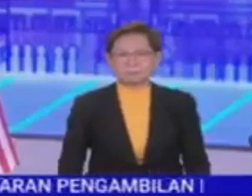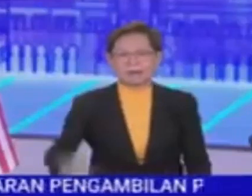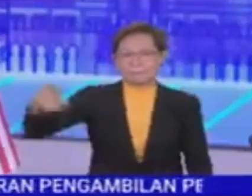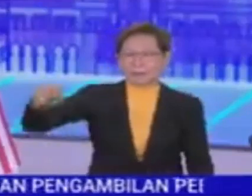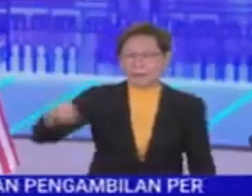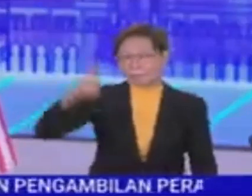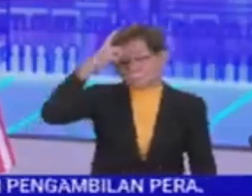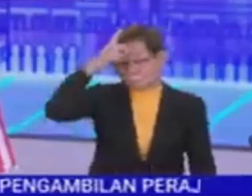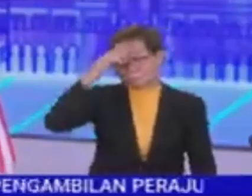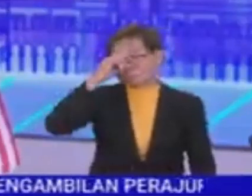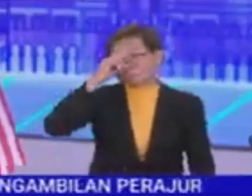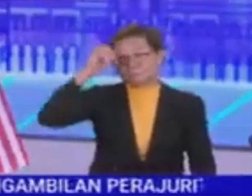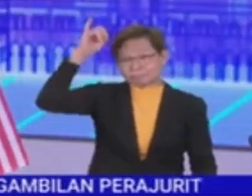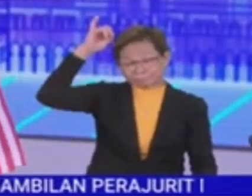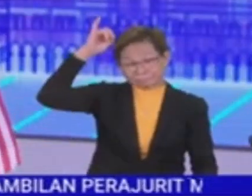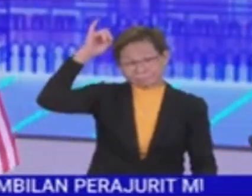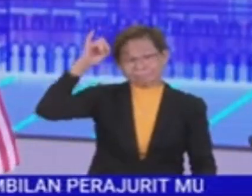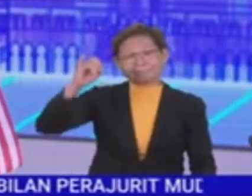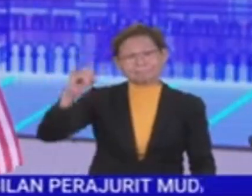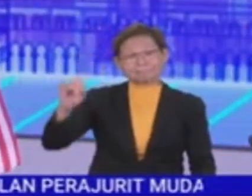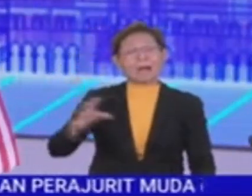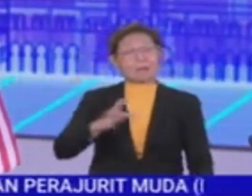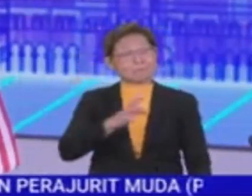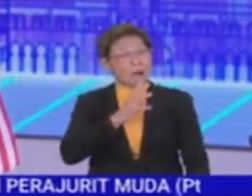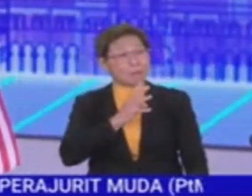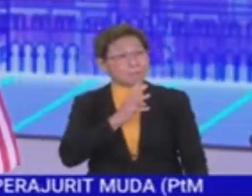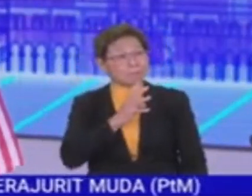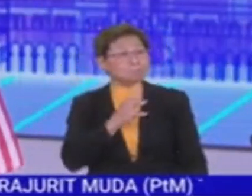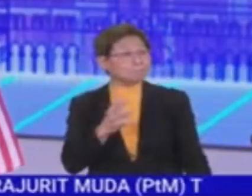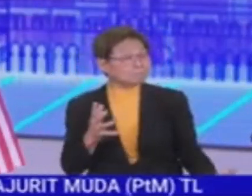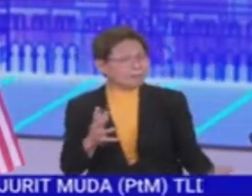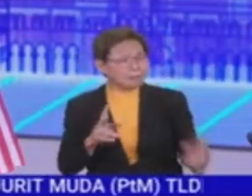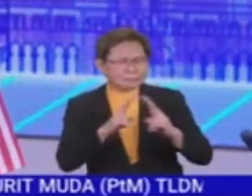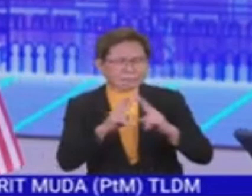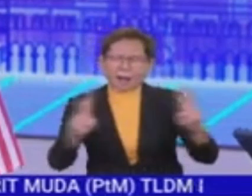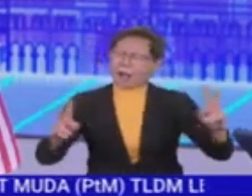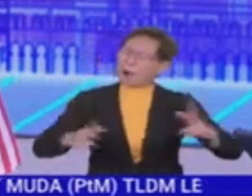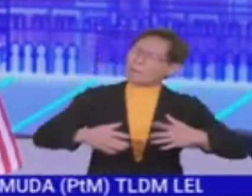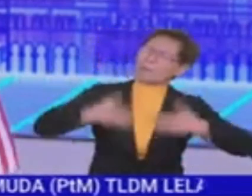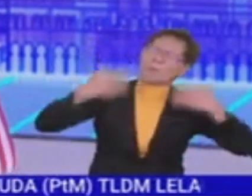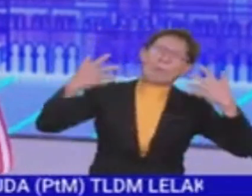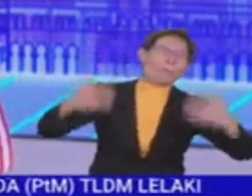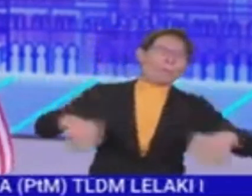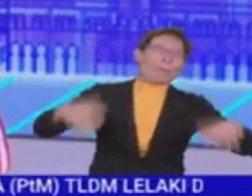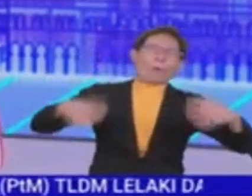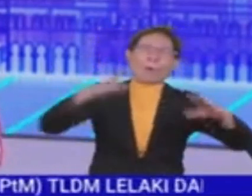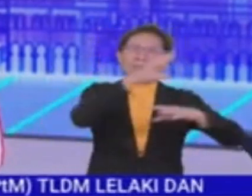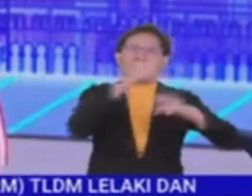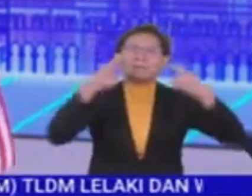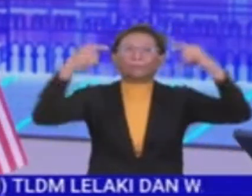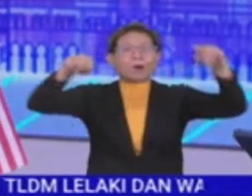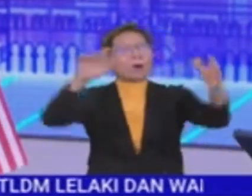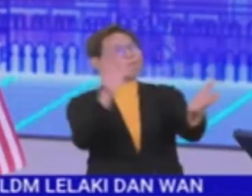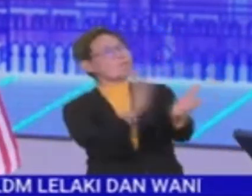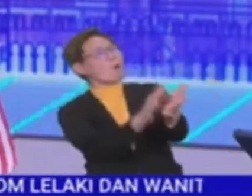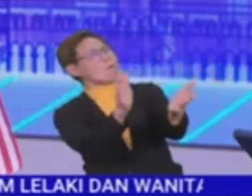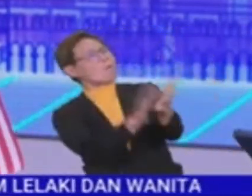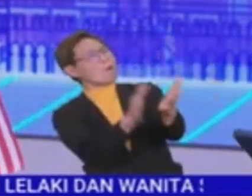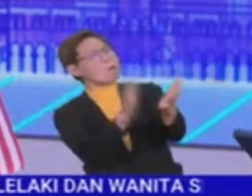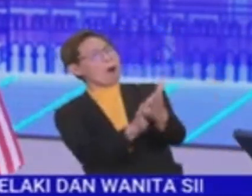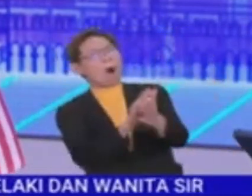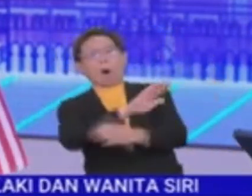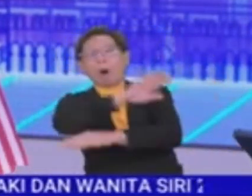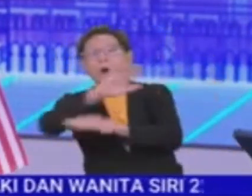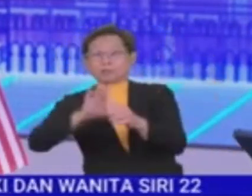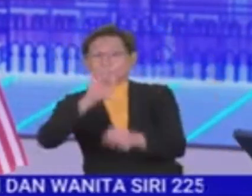Perdana Menteri Datuk Seri Ismail Sabri Yaakob pula menyifatkannya sebagai sangat meriah dan cemerlang. Beliau turut memuji semangat para